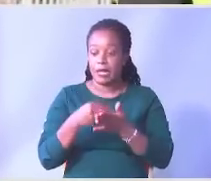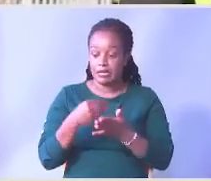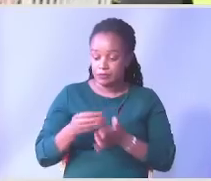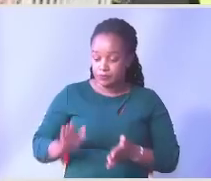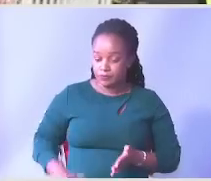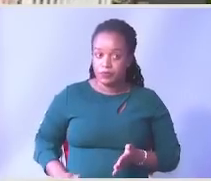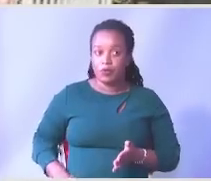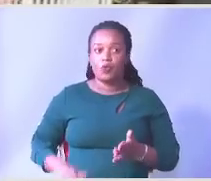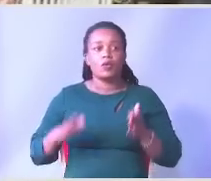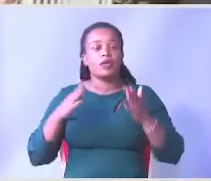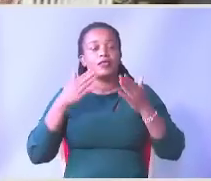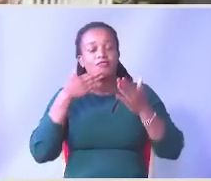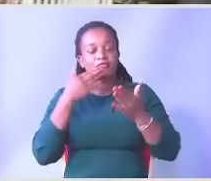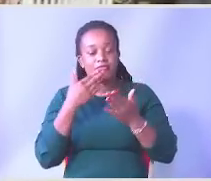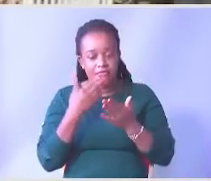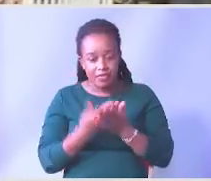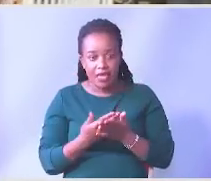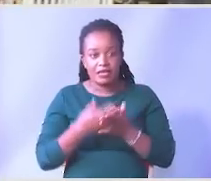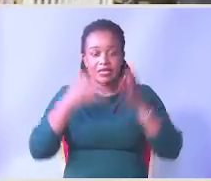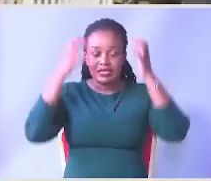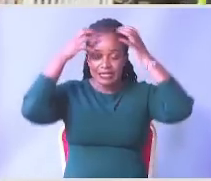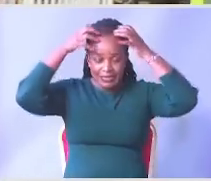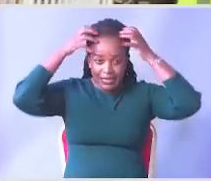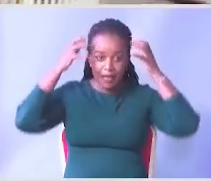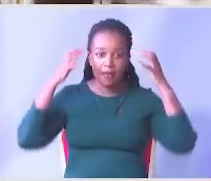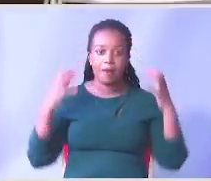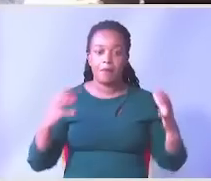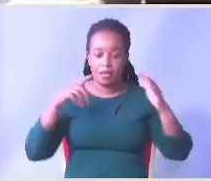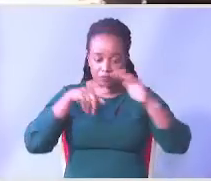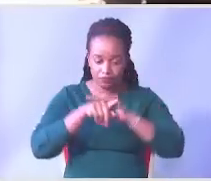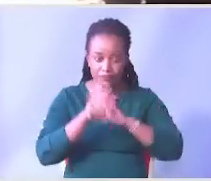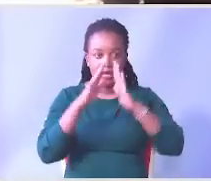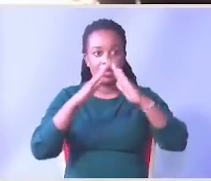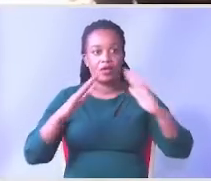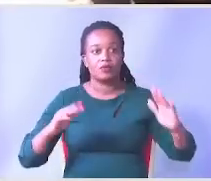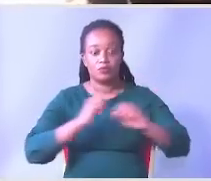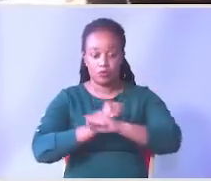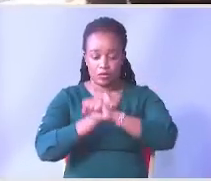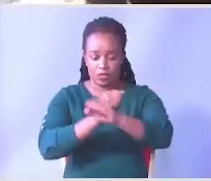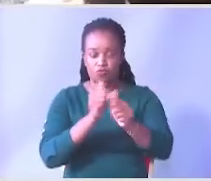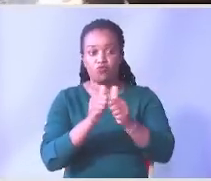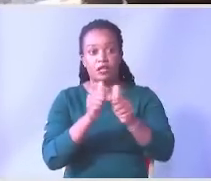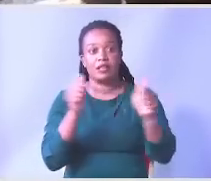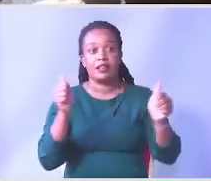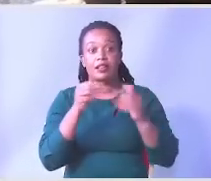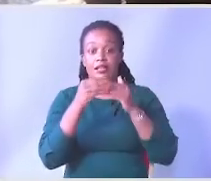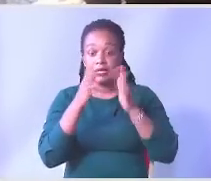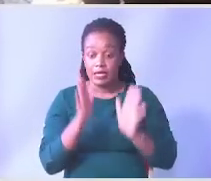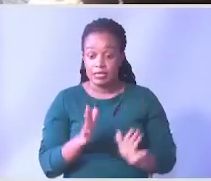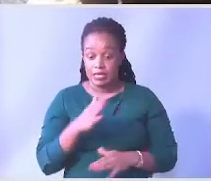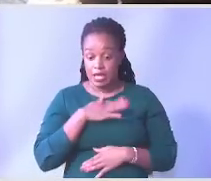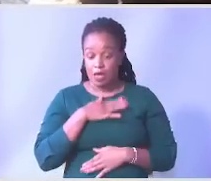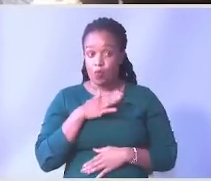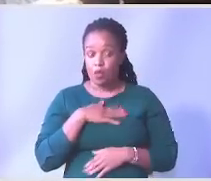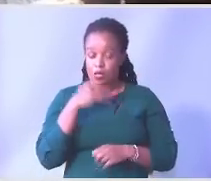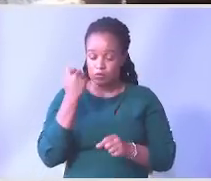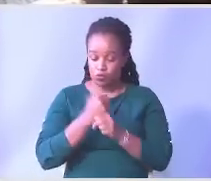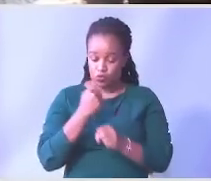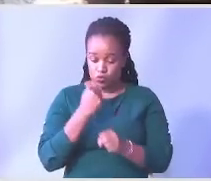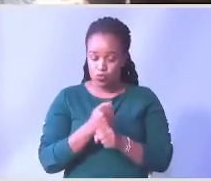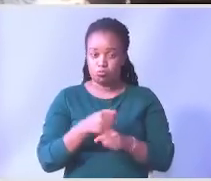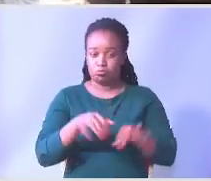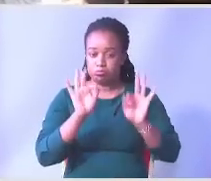Simba ameingia katika nyumba, inamaanisha tutapata protection ya kutosha. Mambo ambayo viongozi wetu wamefanya kukuja